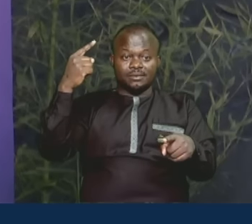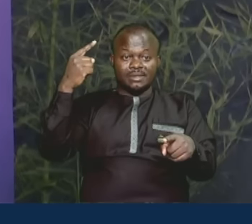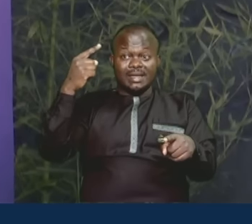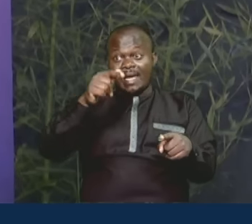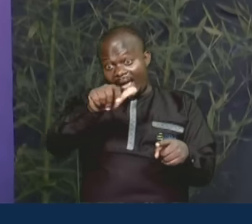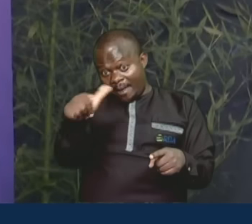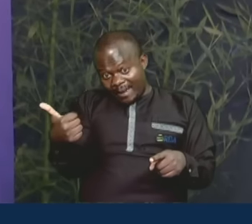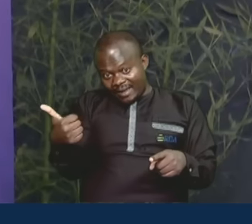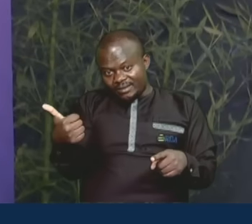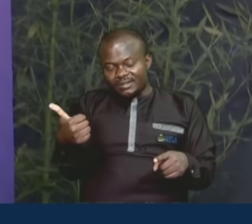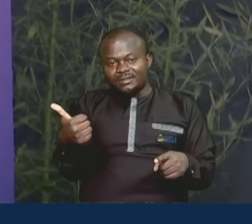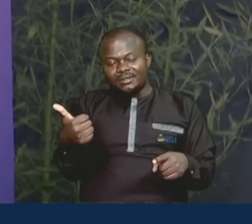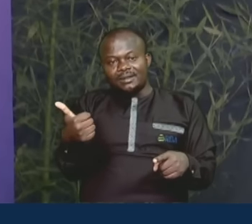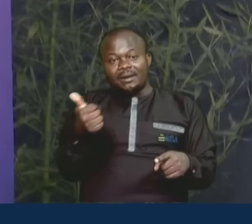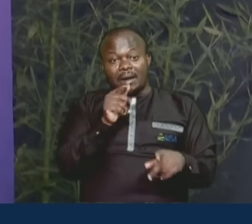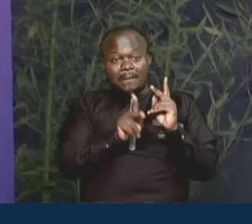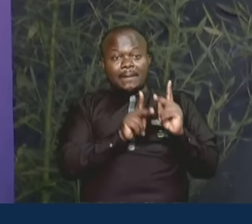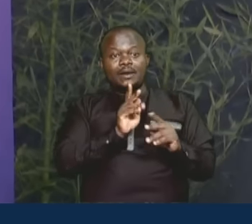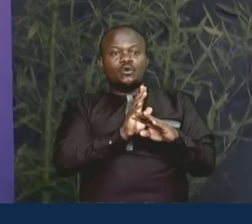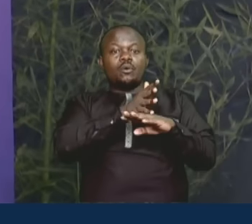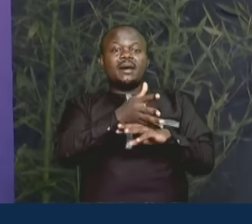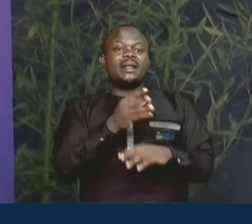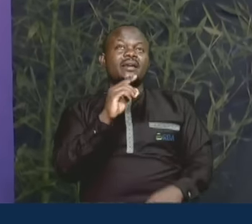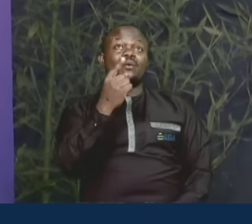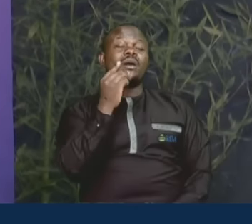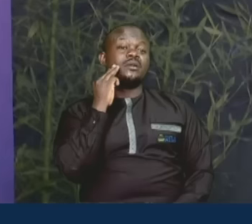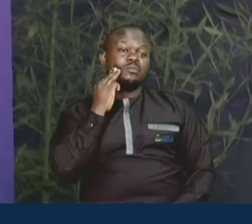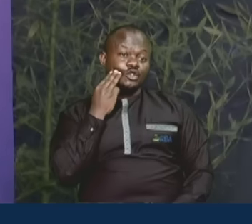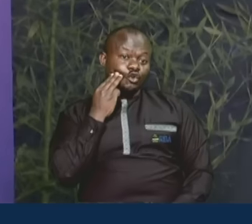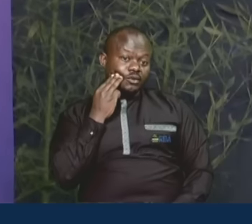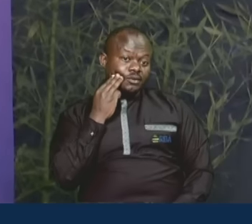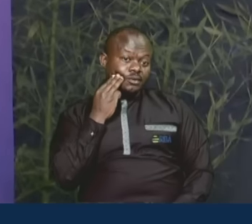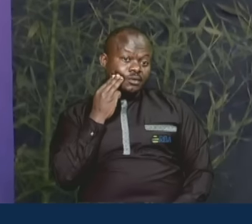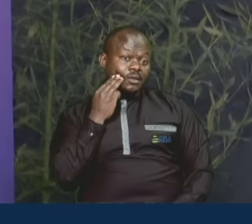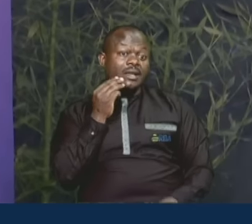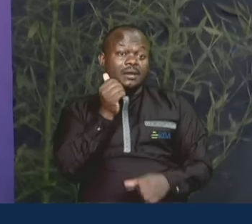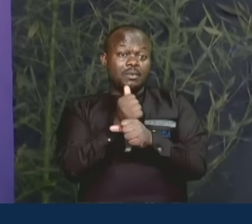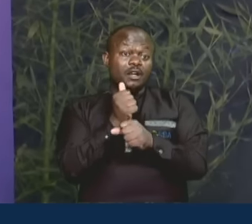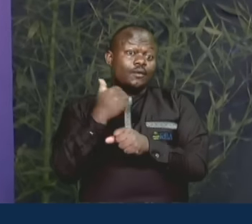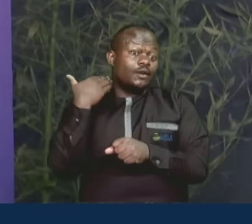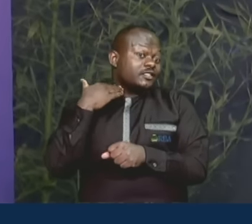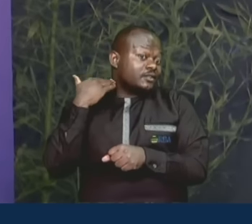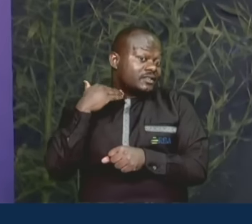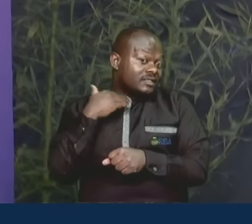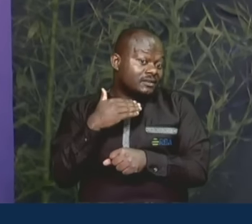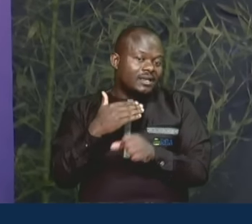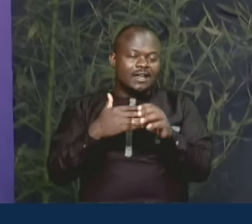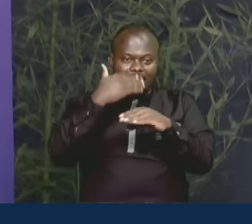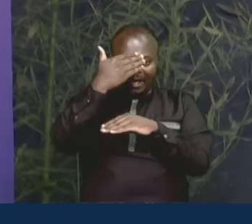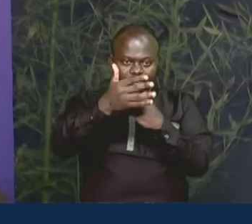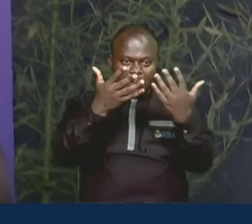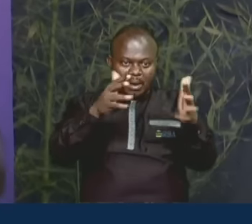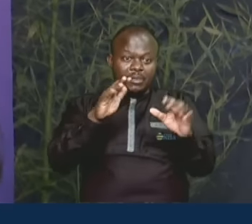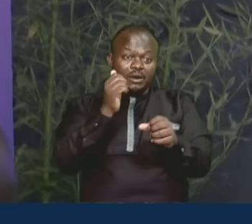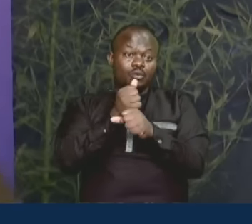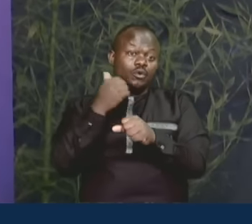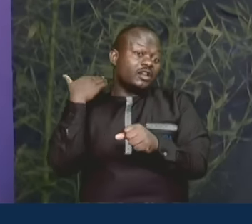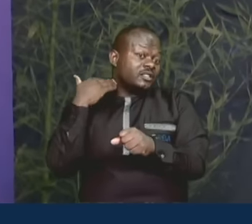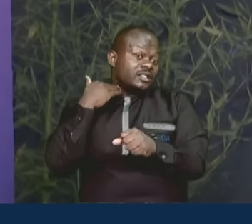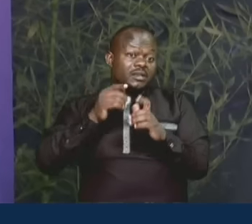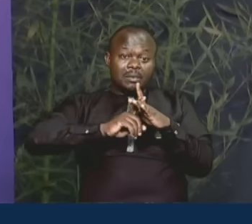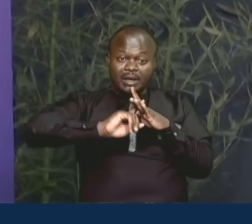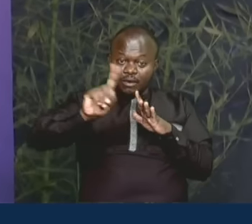abandi bene gihugu barenga miliyoni bagakora genocide bamara gukora genocide